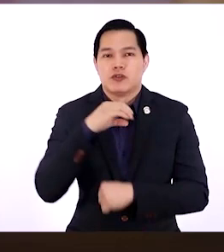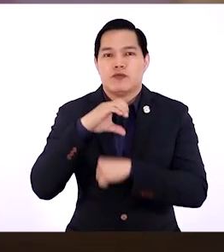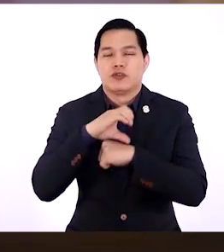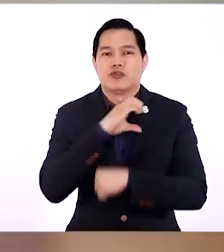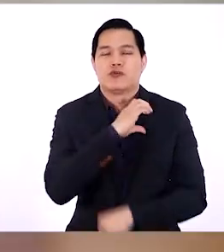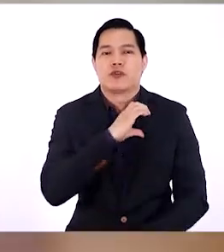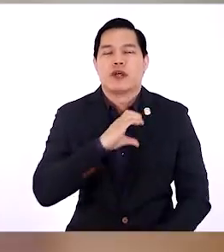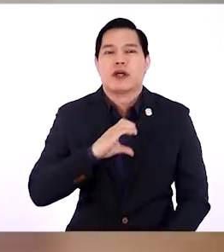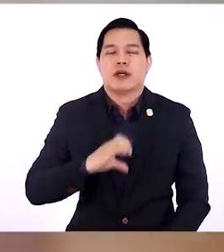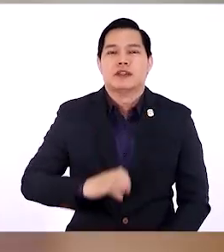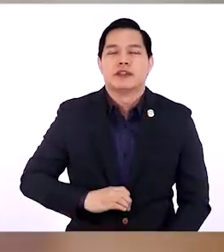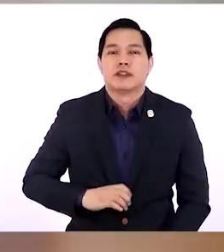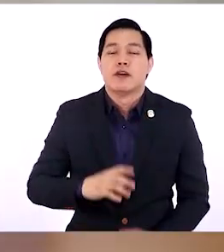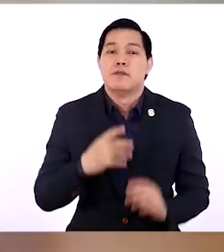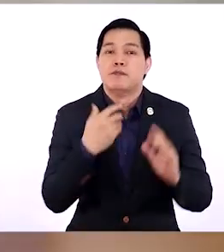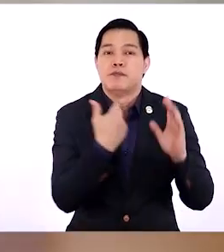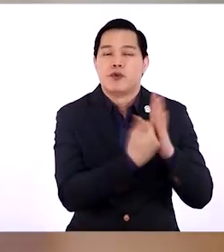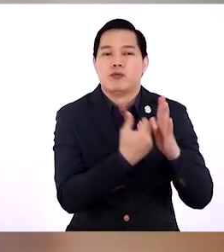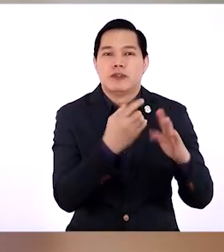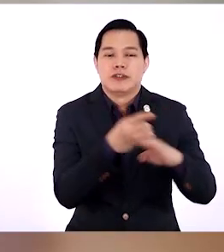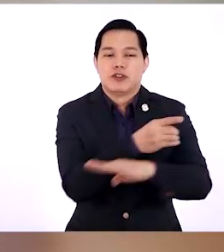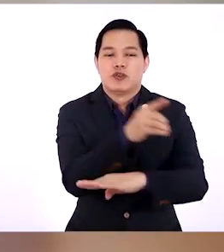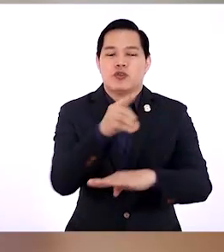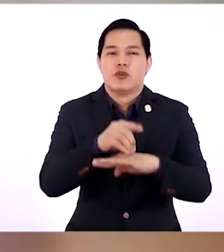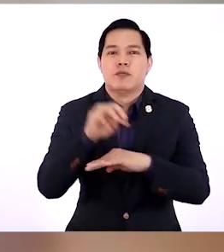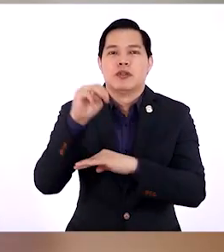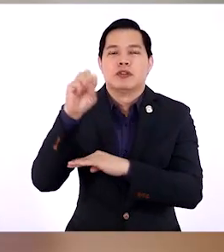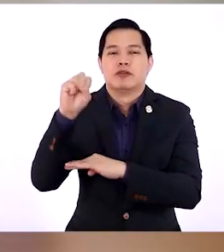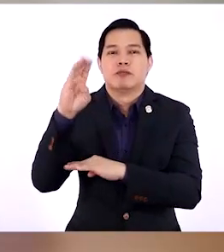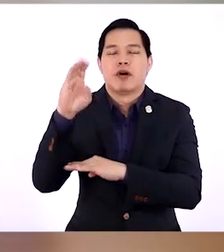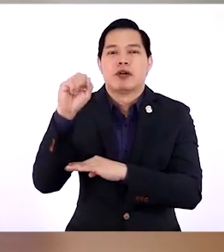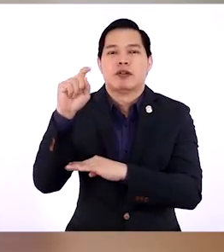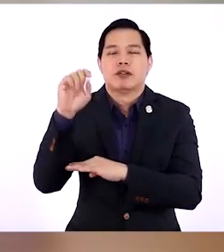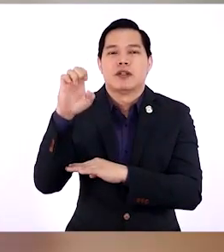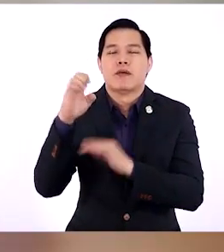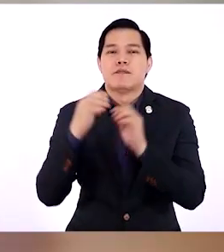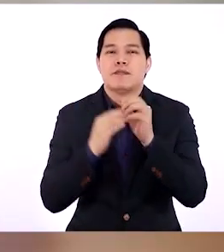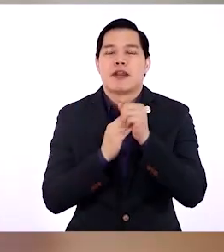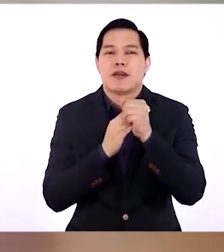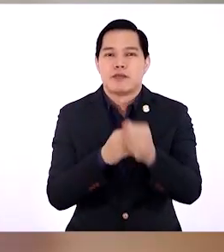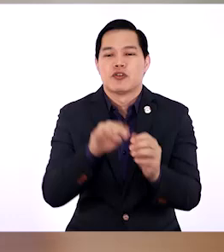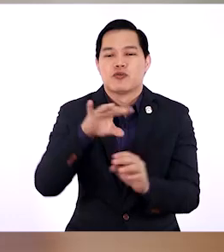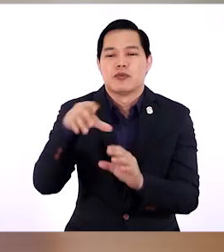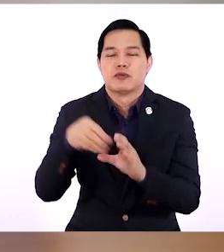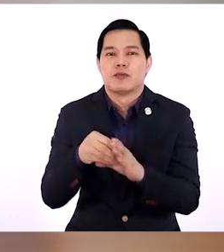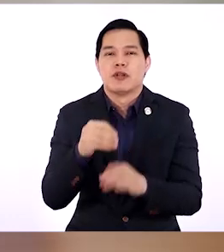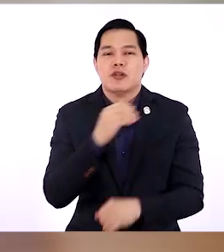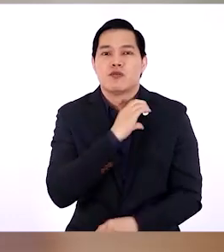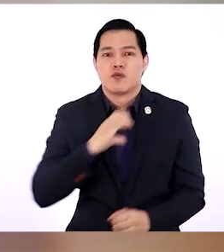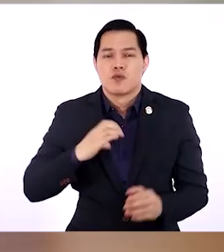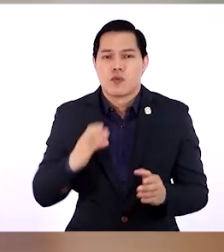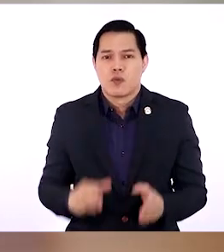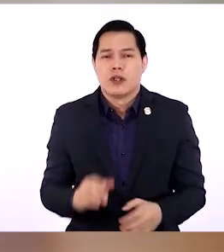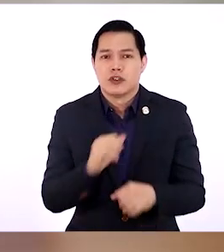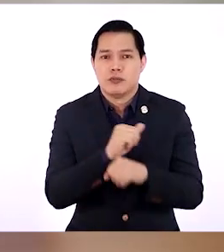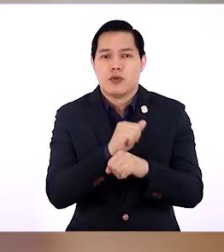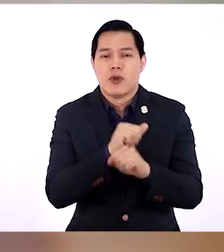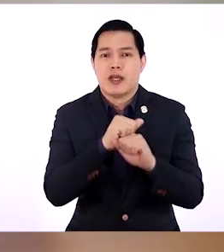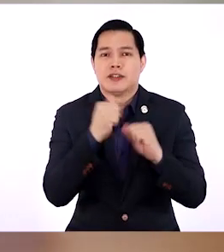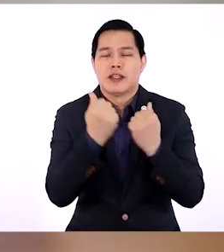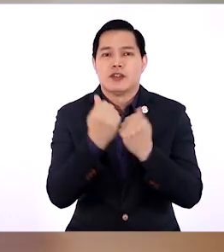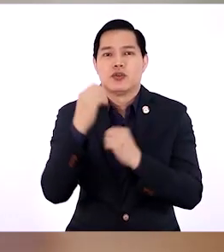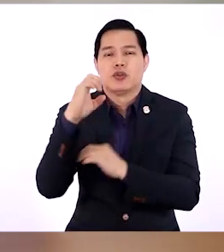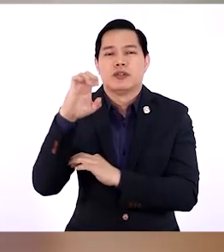kapatid. Katunayan sa distrito ng Masbate, pinangunahan ng mga kabilang sa Christian Employees Association